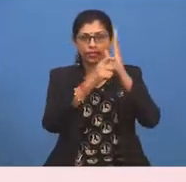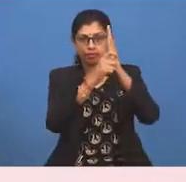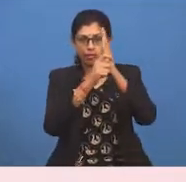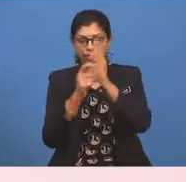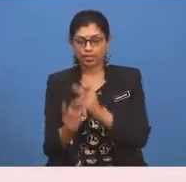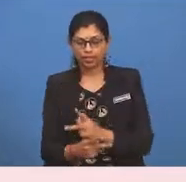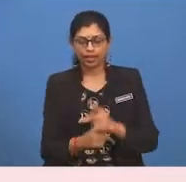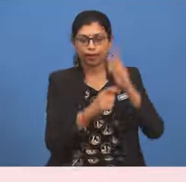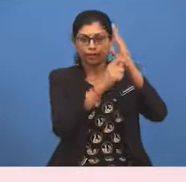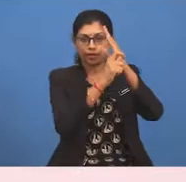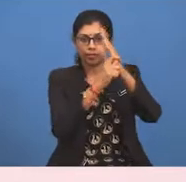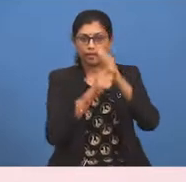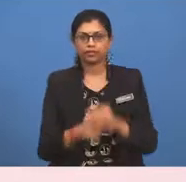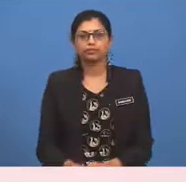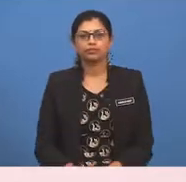3/2.